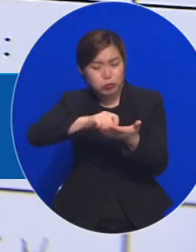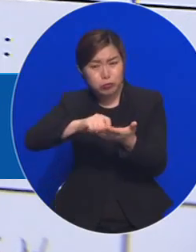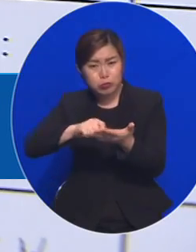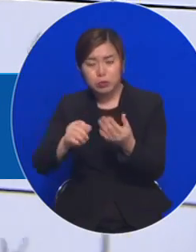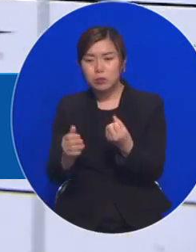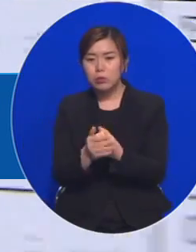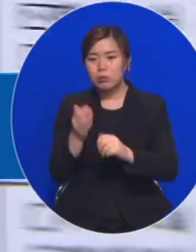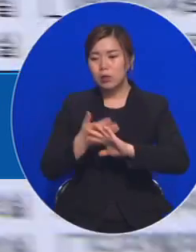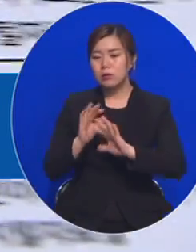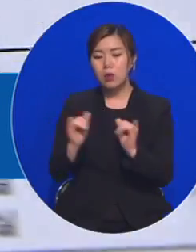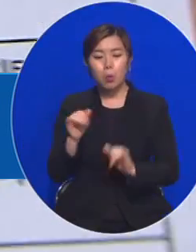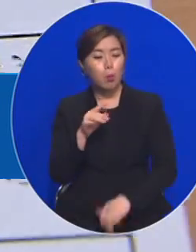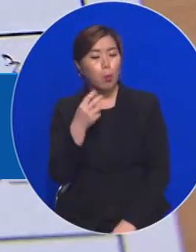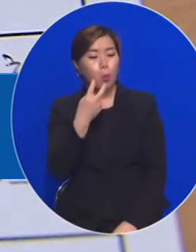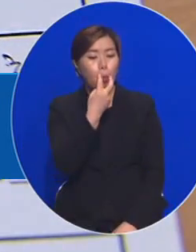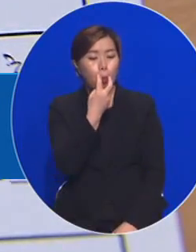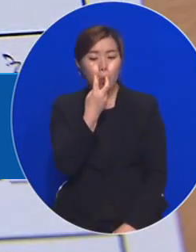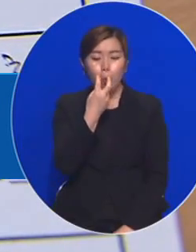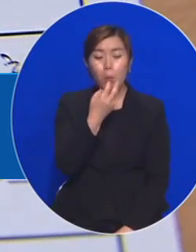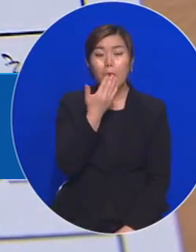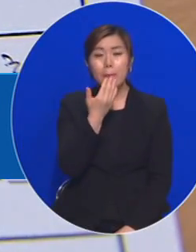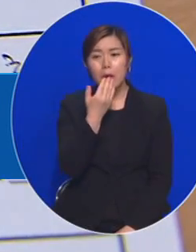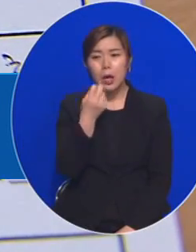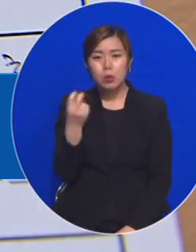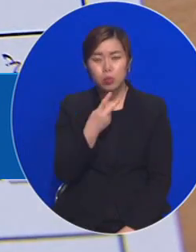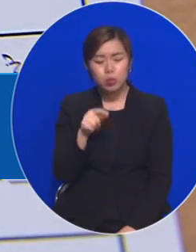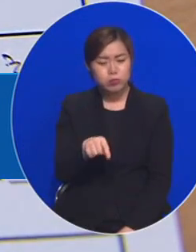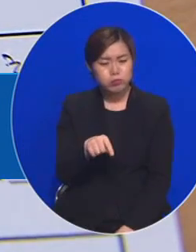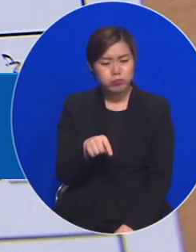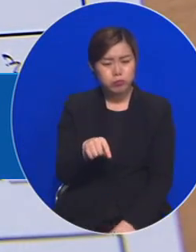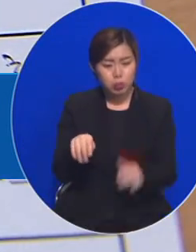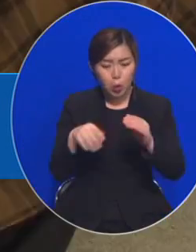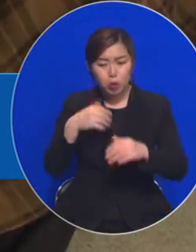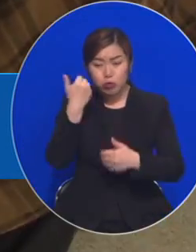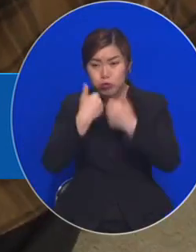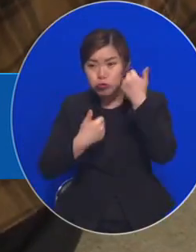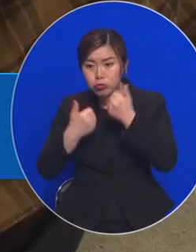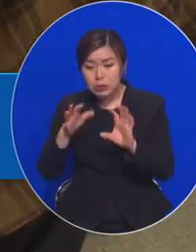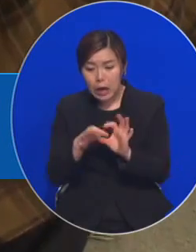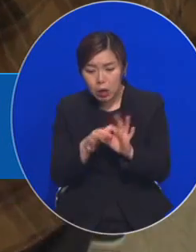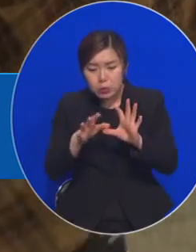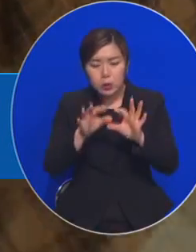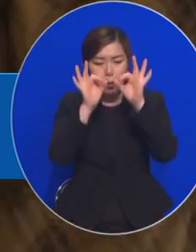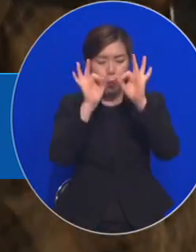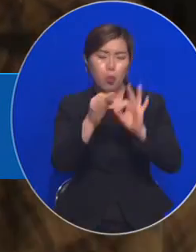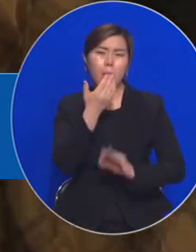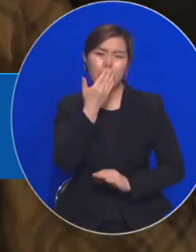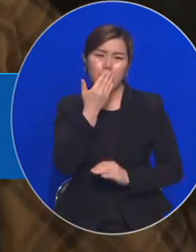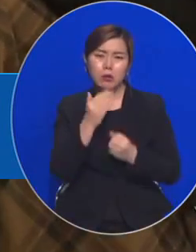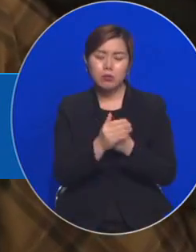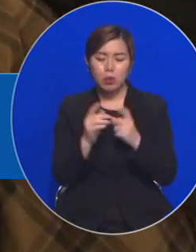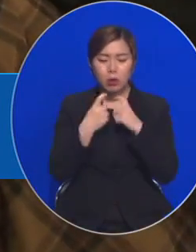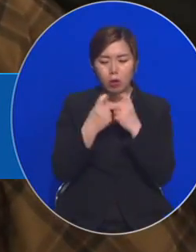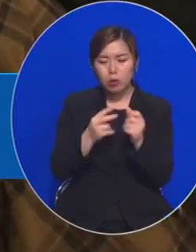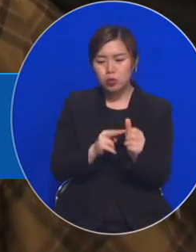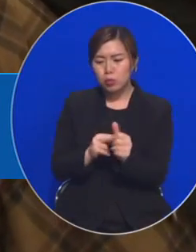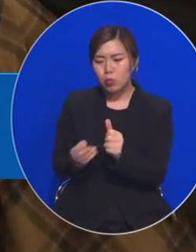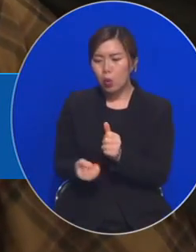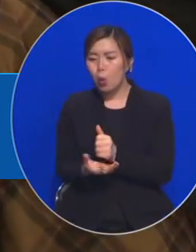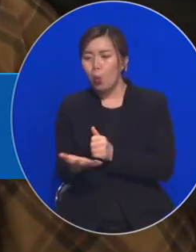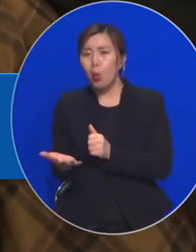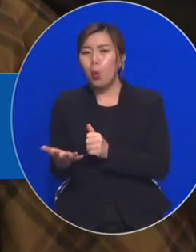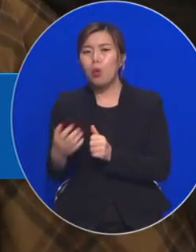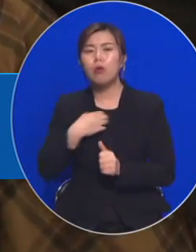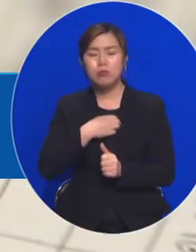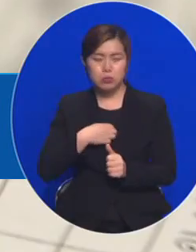쉽게 노출되고 출입명부 자체도 별도의 잠금 장치 없는 곳에 방치되는 경우가 많아 개인정보 유출 우려가 커지고